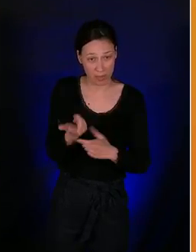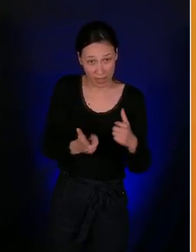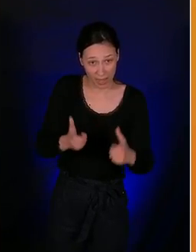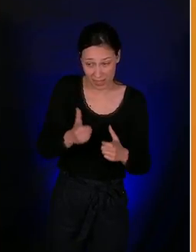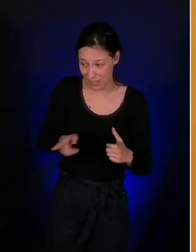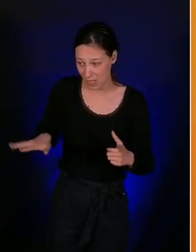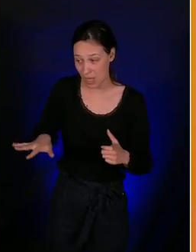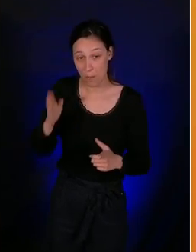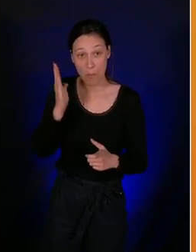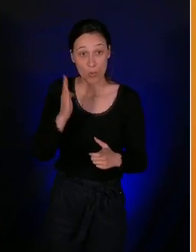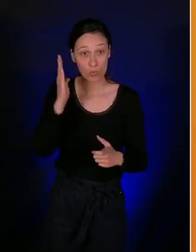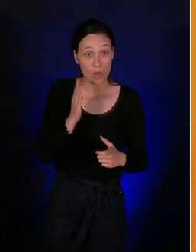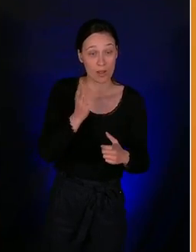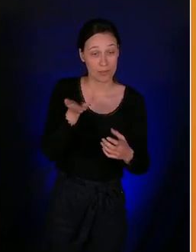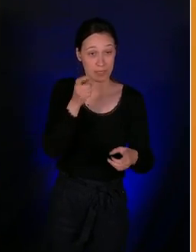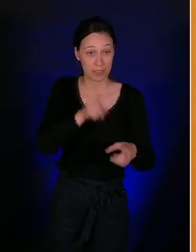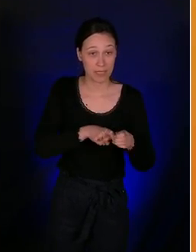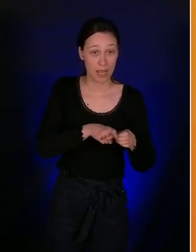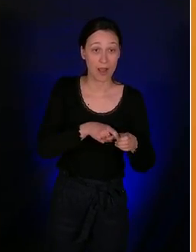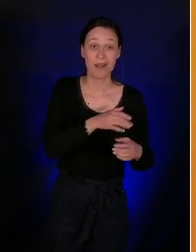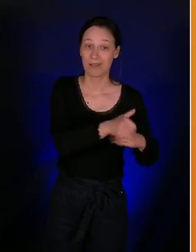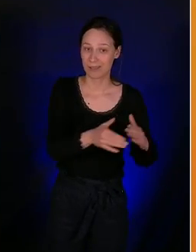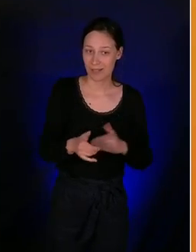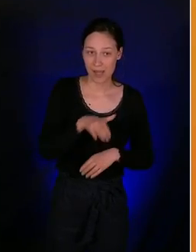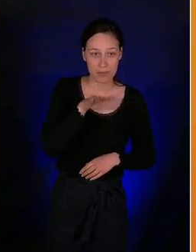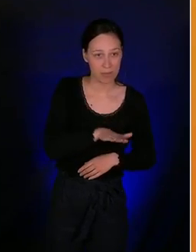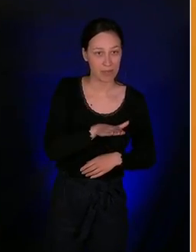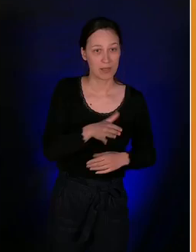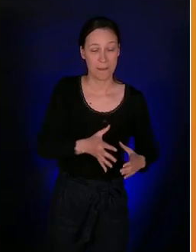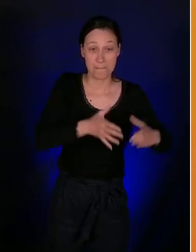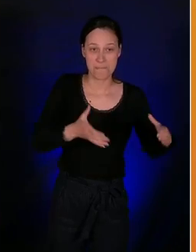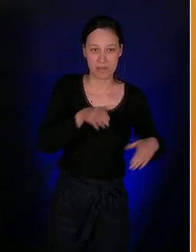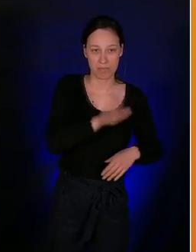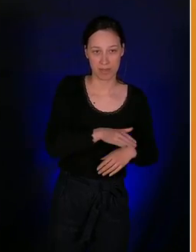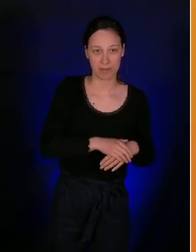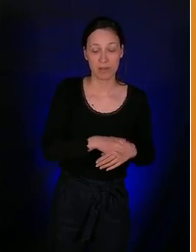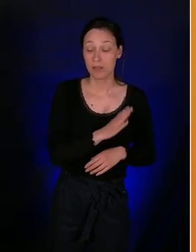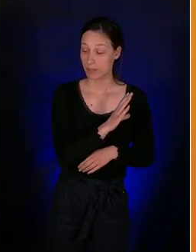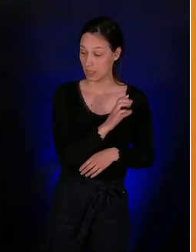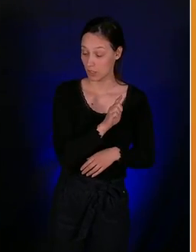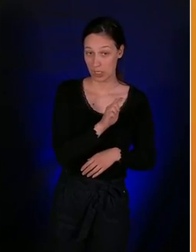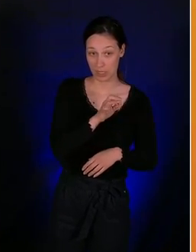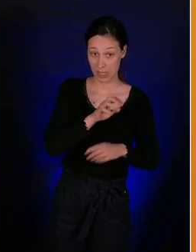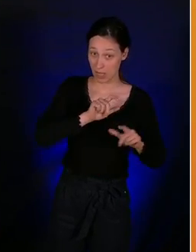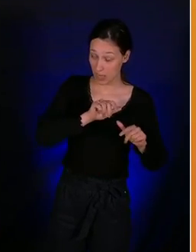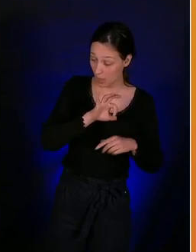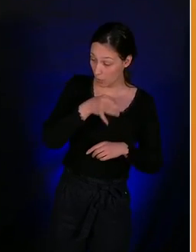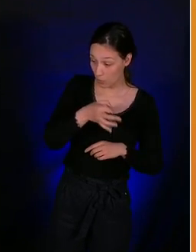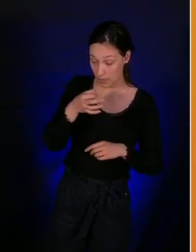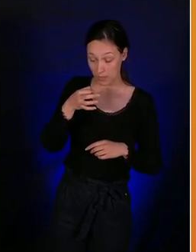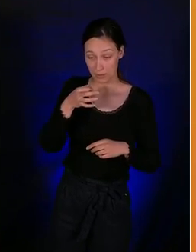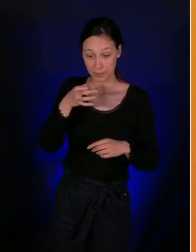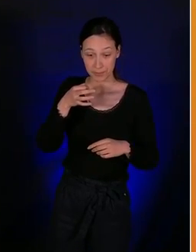masse. La CGT porte un projet de société où l'égalité entre femmes et hommes doit